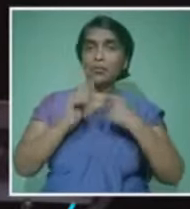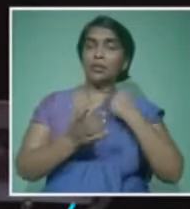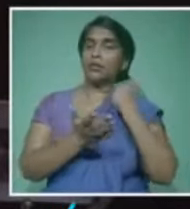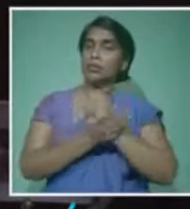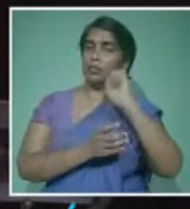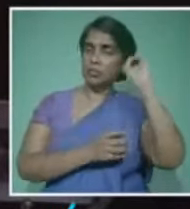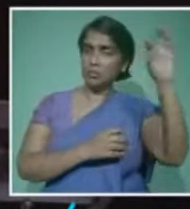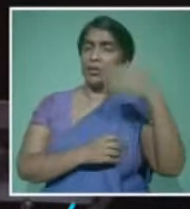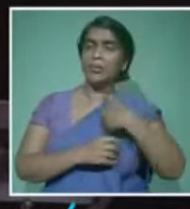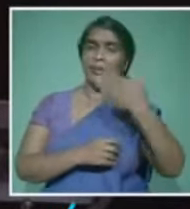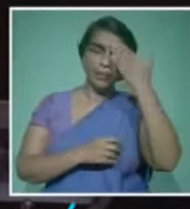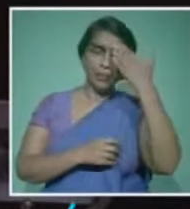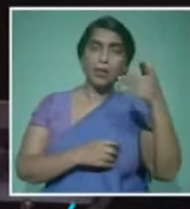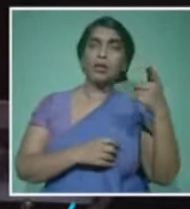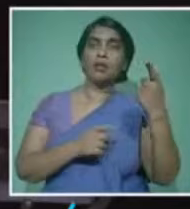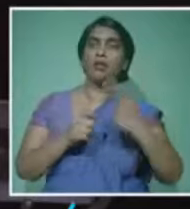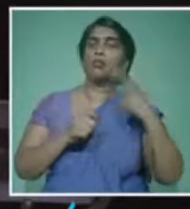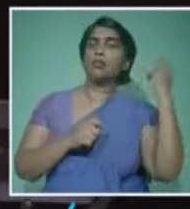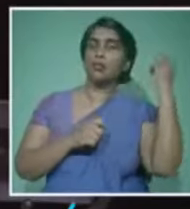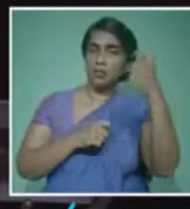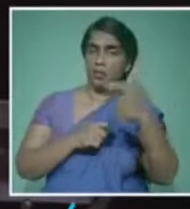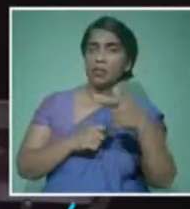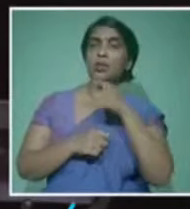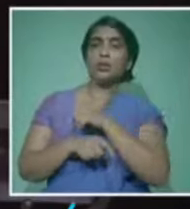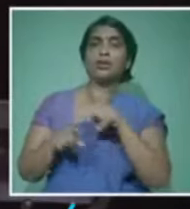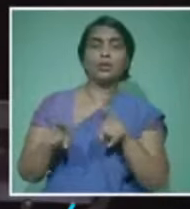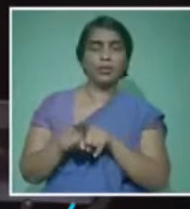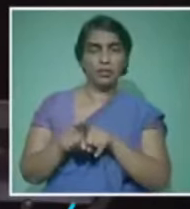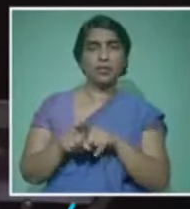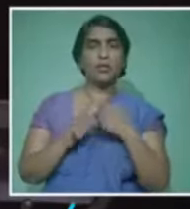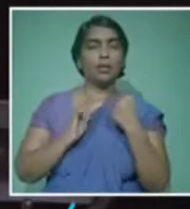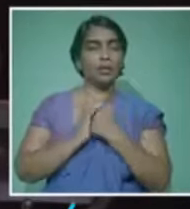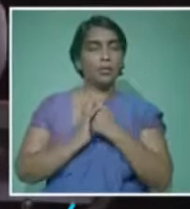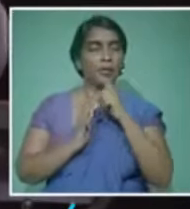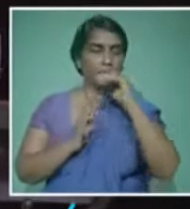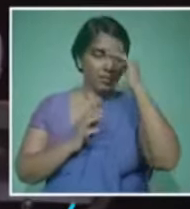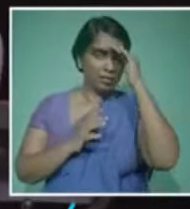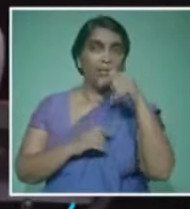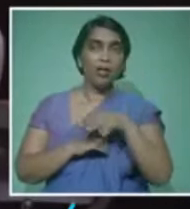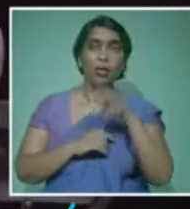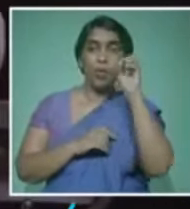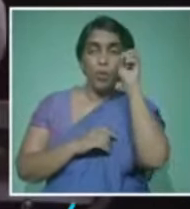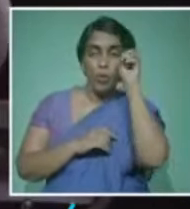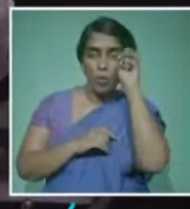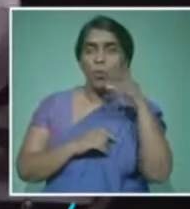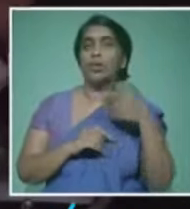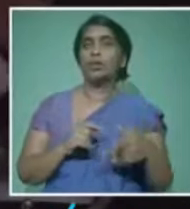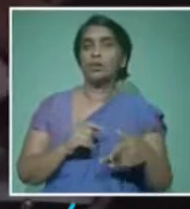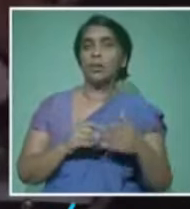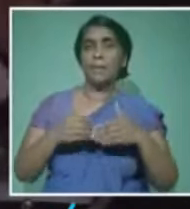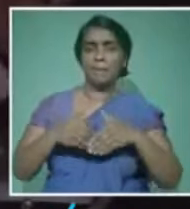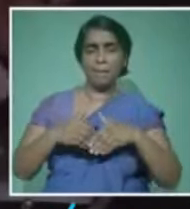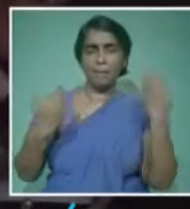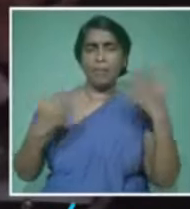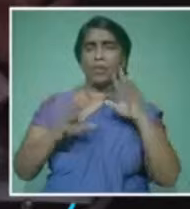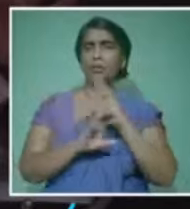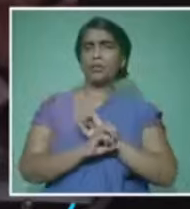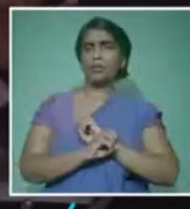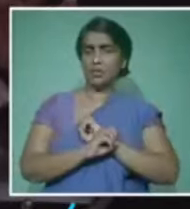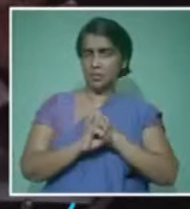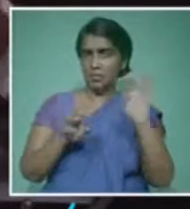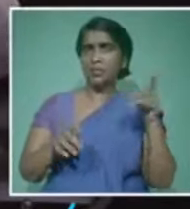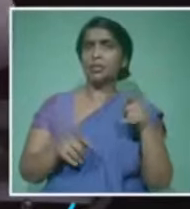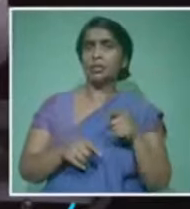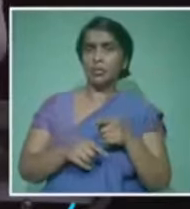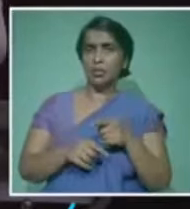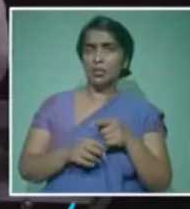ලිව්වා කරුණා කළා මේවට ගෙවන්න කියලා ඒ නිසා කතානායකතුමනි මම ගෞරවයෙන් කියන්නේ මොකද උදේ පාන්දර මේ පත්තරේ විස්තරය එක අරගෙන